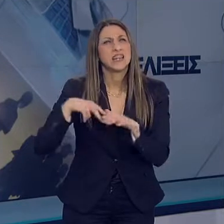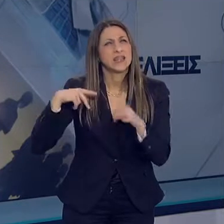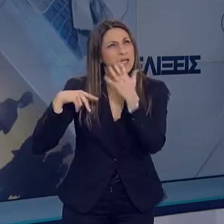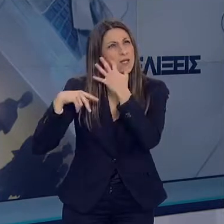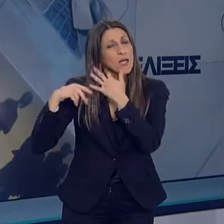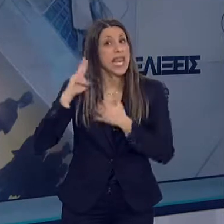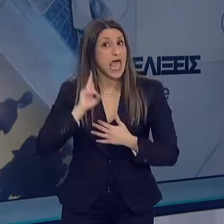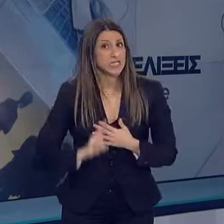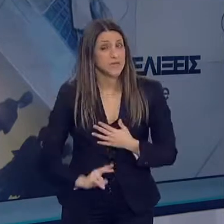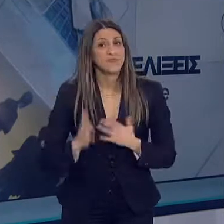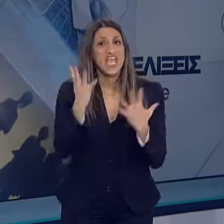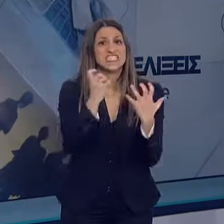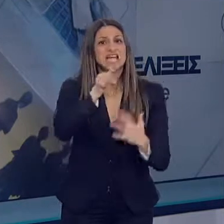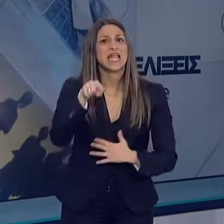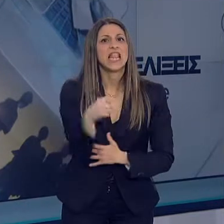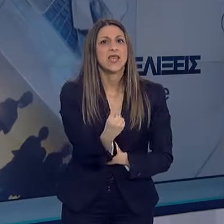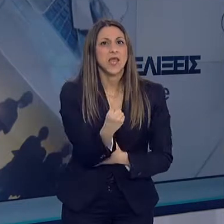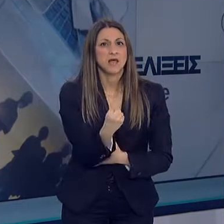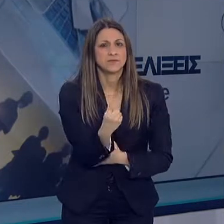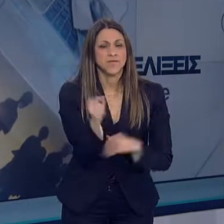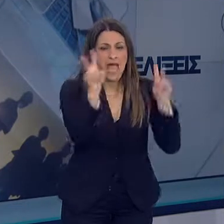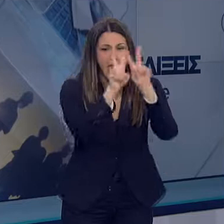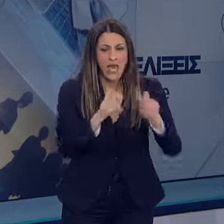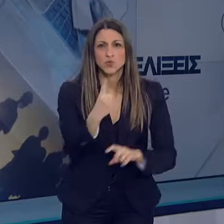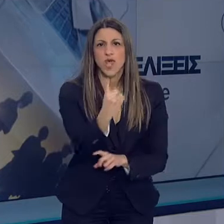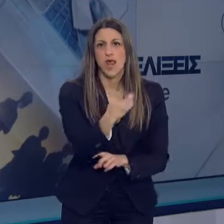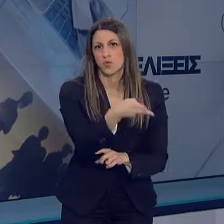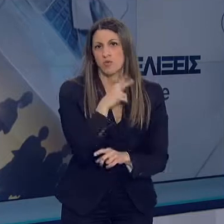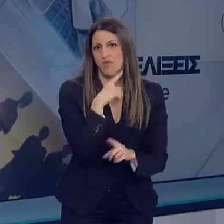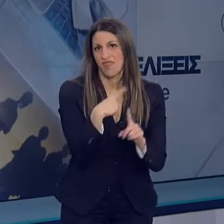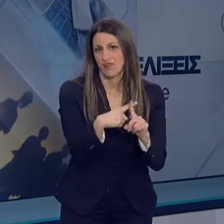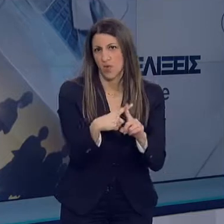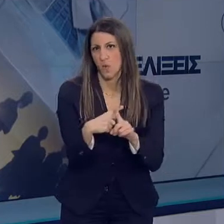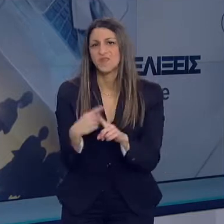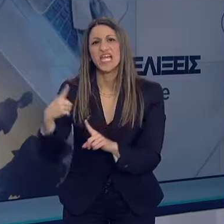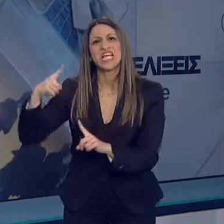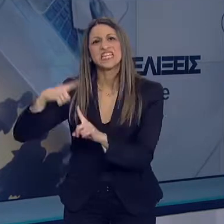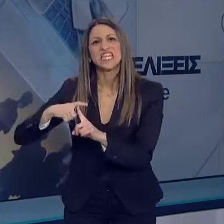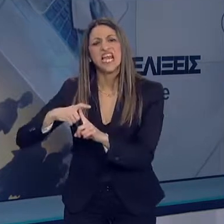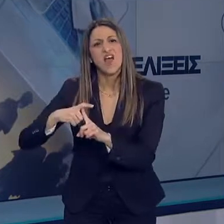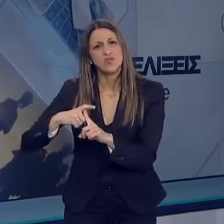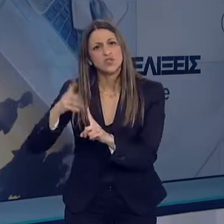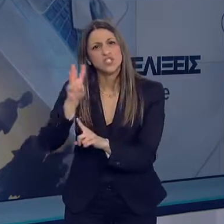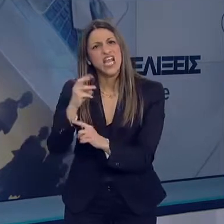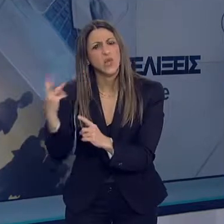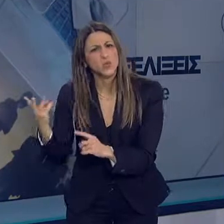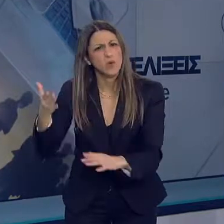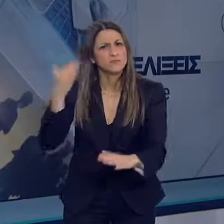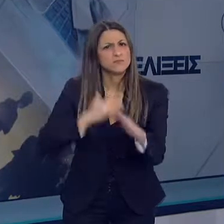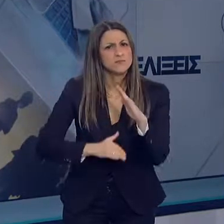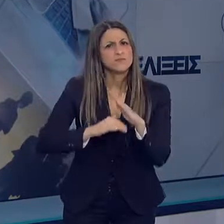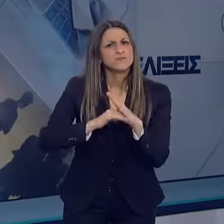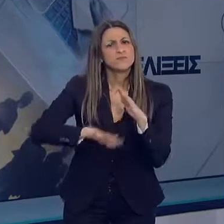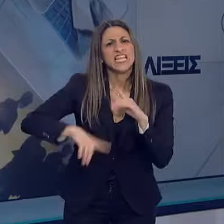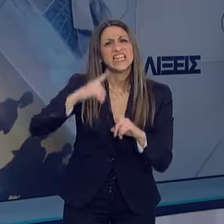49 ελέγχους και ένα θετικό κρούσμα. Στον Τύρναβο, σε 76 ελέγχους. Στα Φάσαλα, σε 48 ελέγχους. Στην